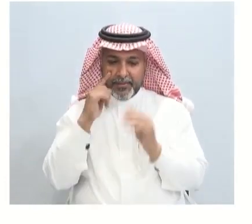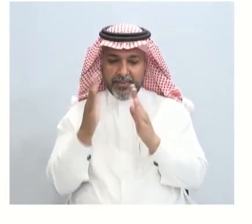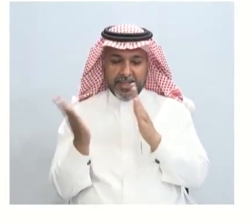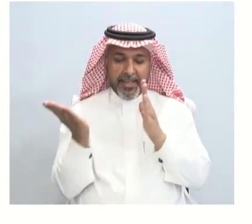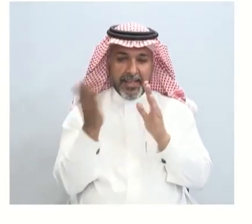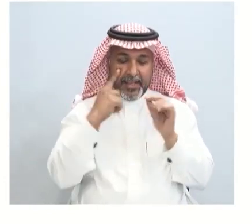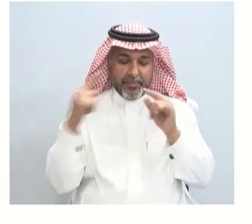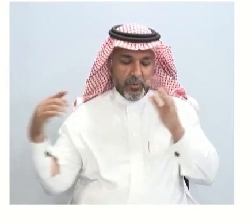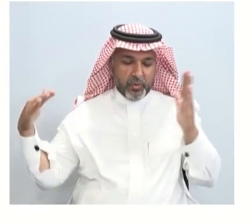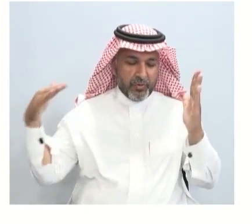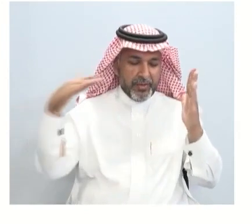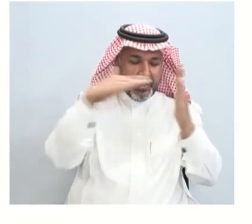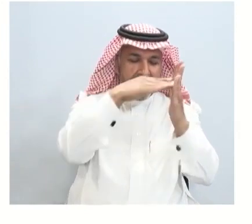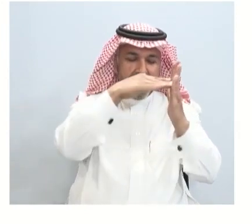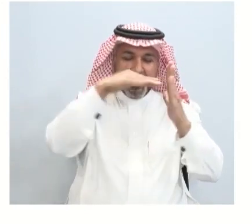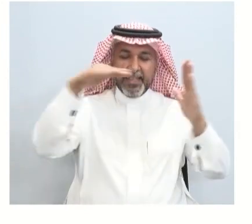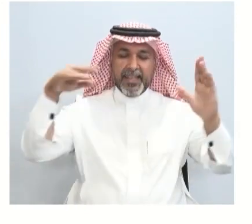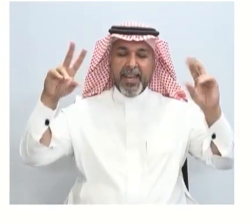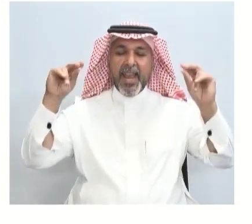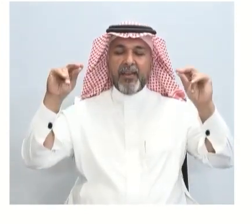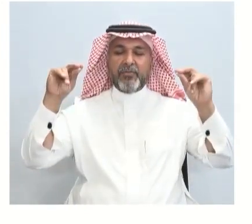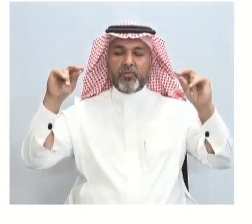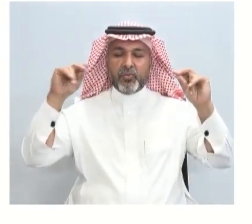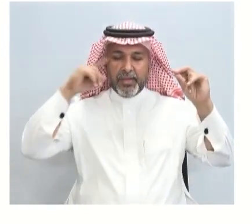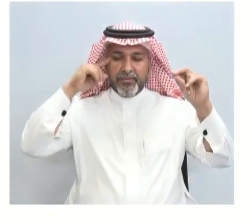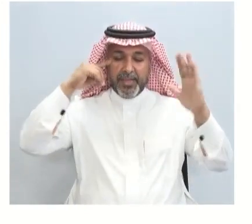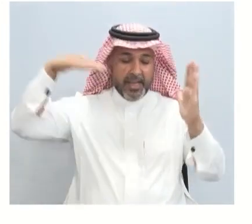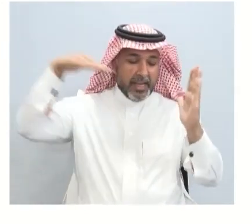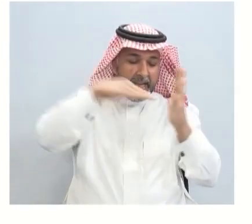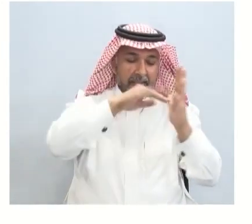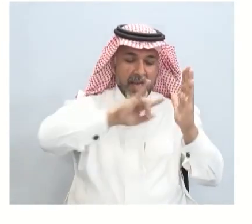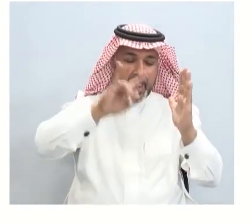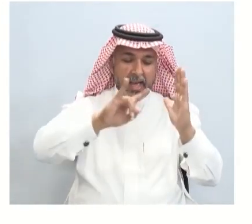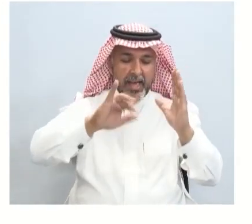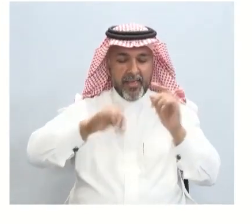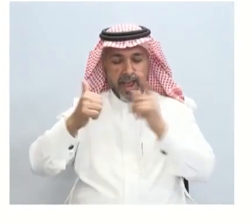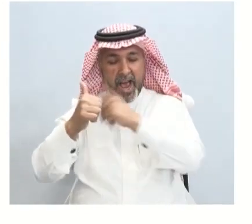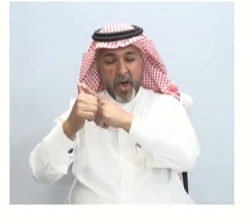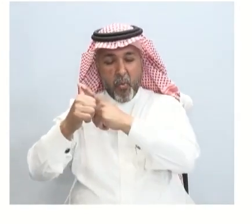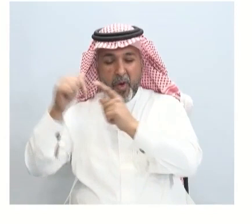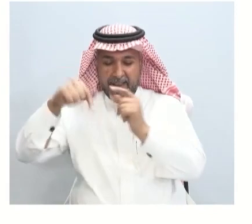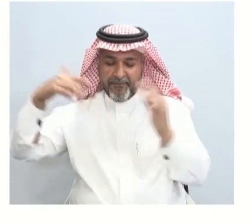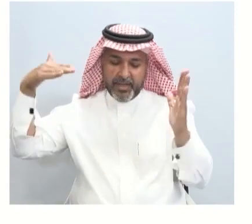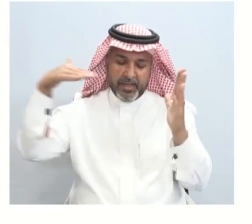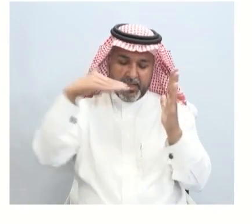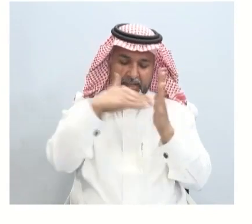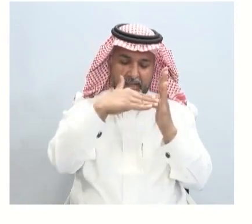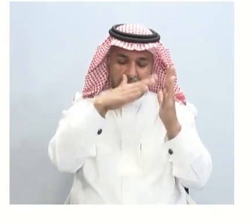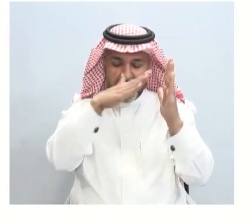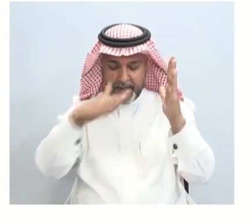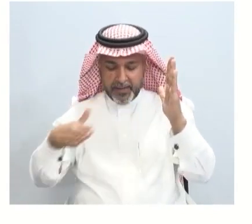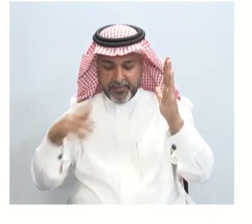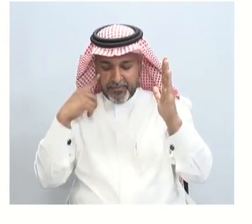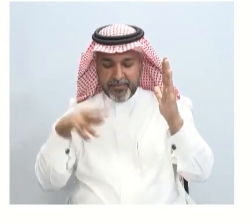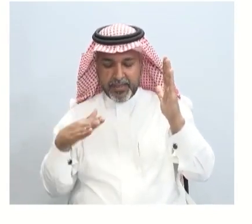هناك نقطه تكون مقابله لها حول محور واي فبالتالي نلاحظ ان داله الكوساين دائما ما تكون